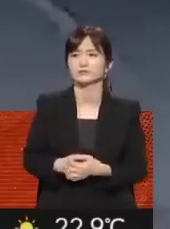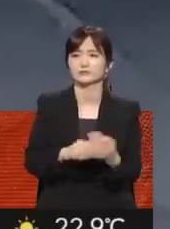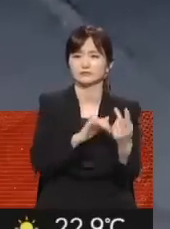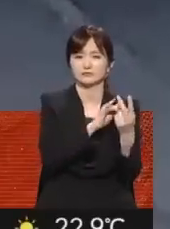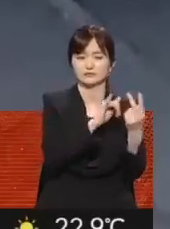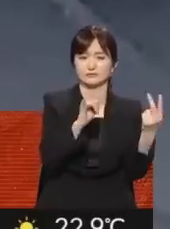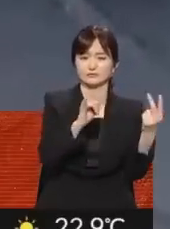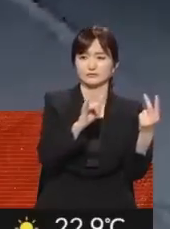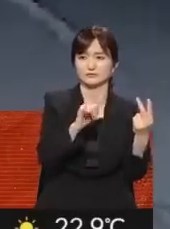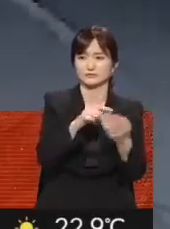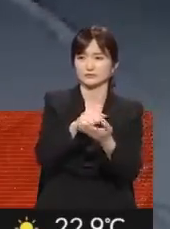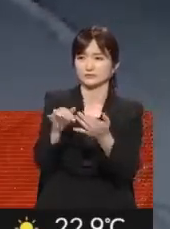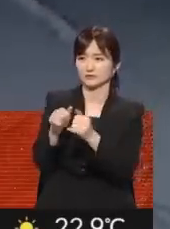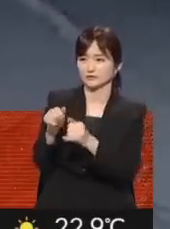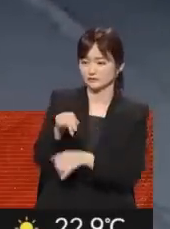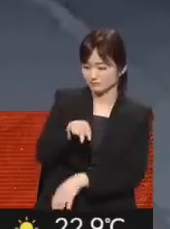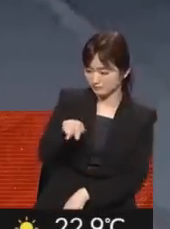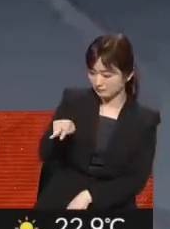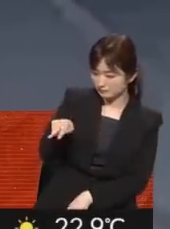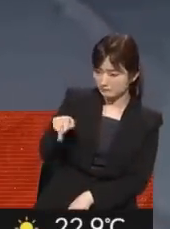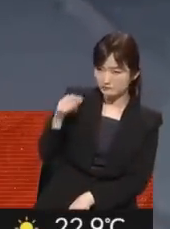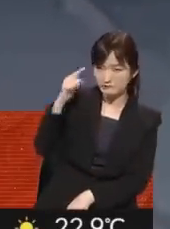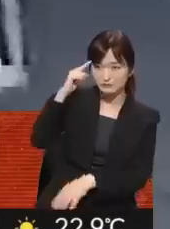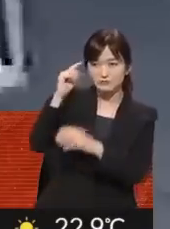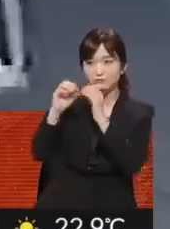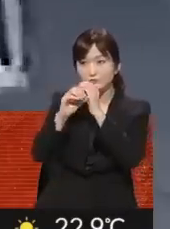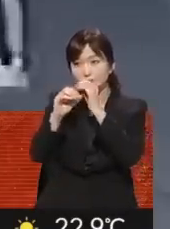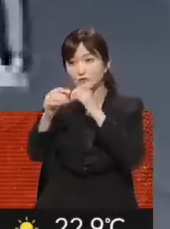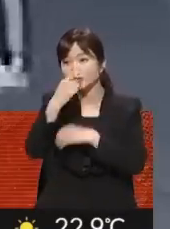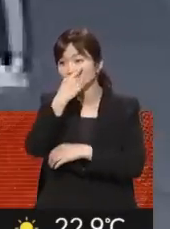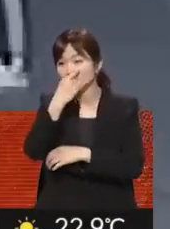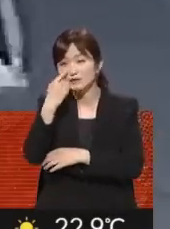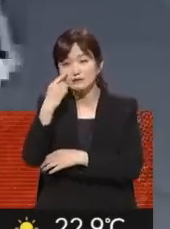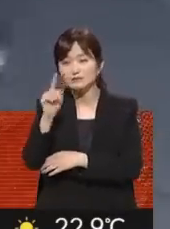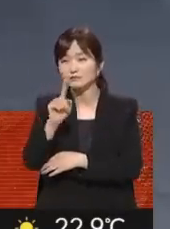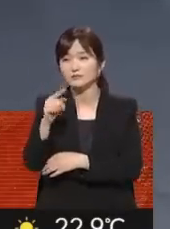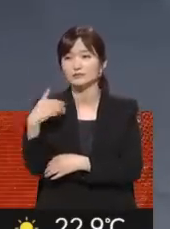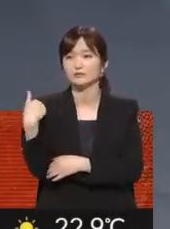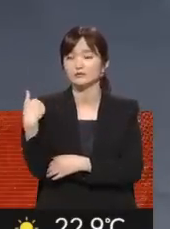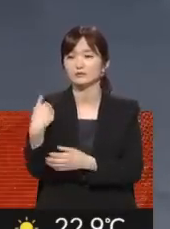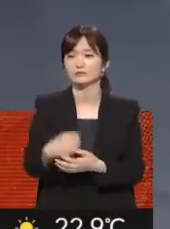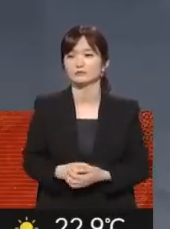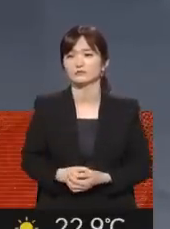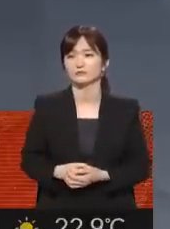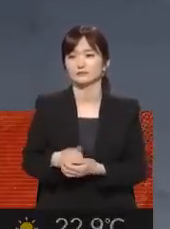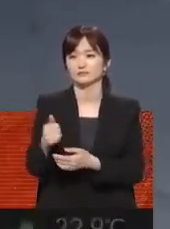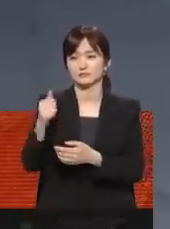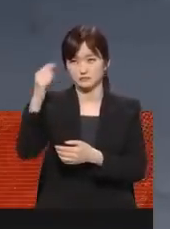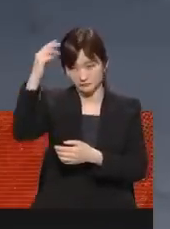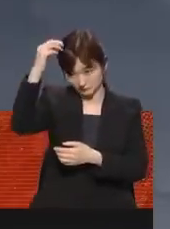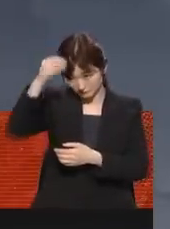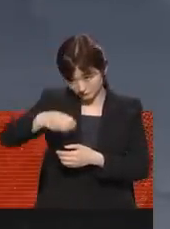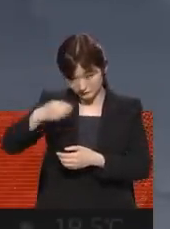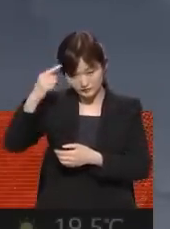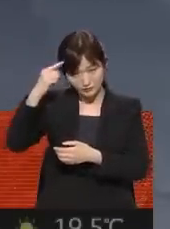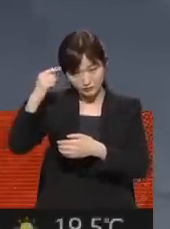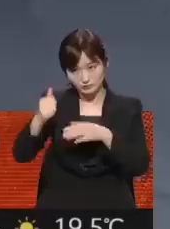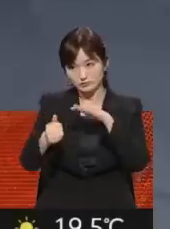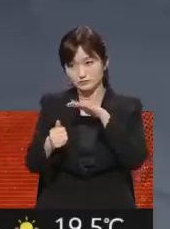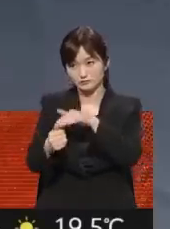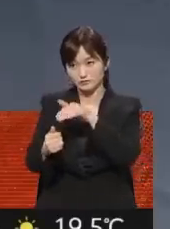사람이 피해자를 한참 지켜보더니이 기절했는지 확인하려는 건진 모르겠는데요 피해자 얼굴을 좀 만지는 모습을